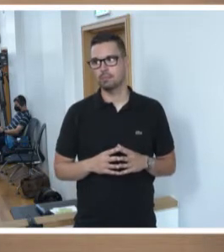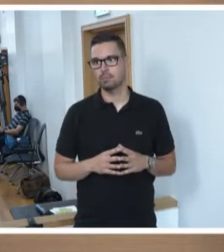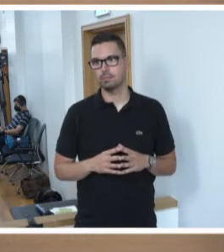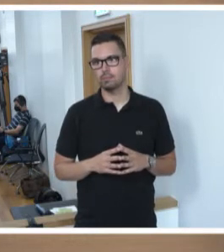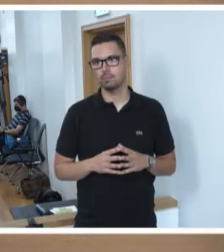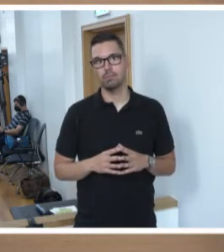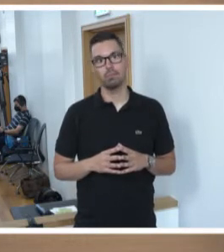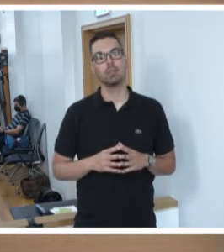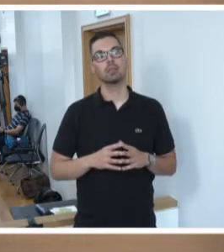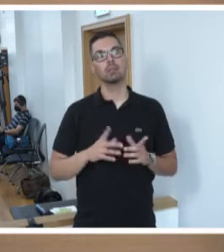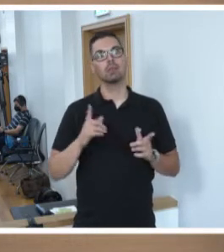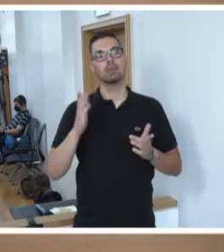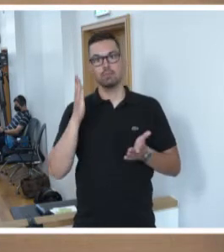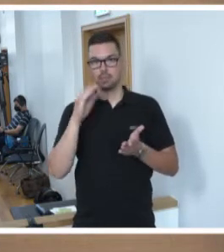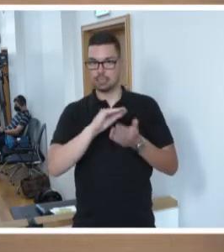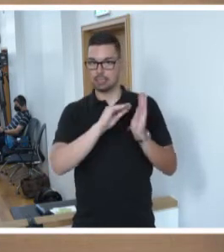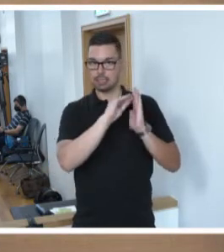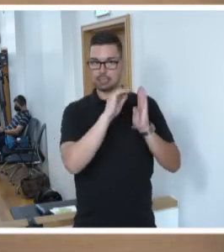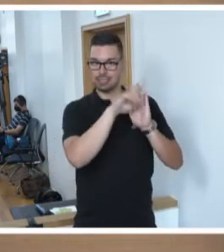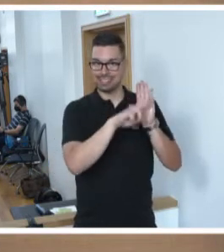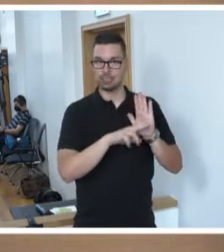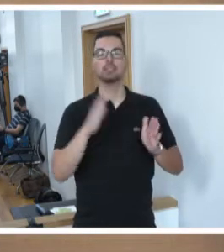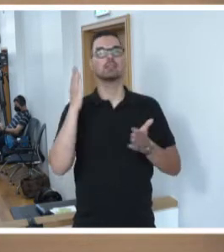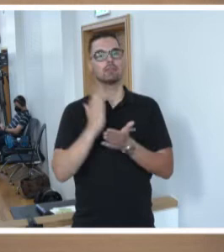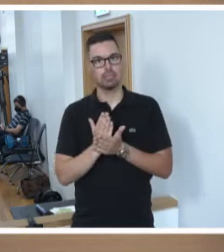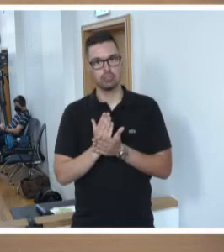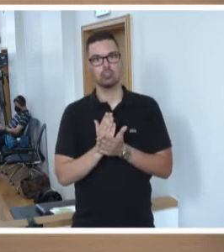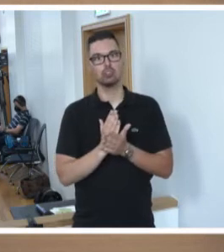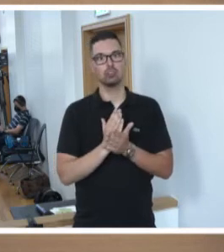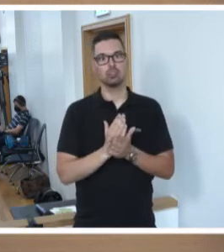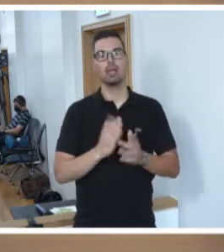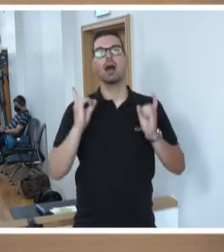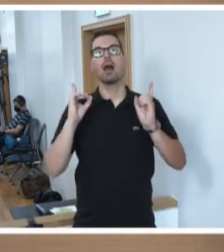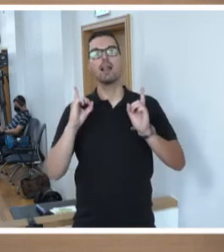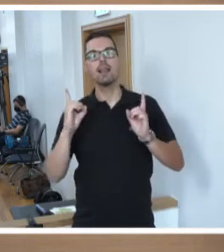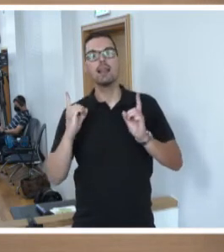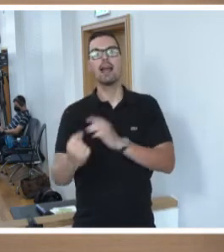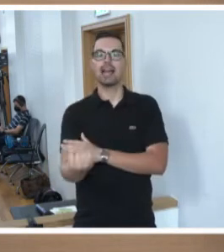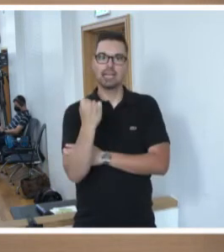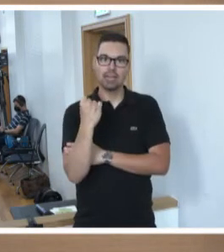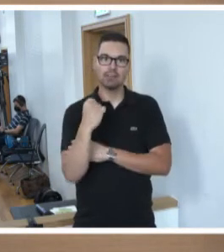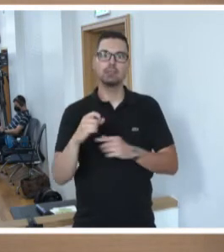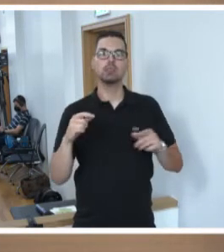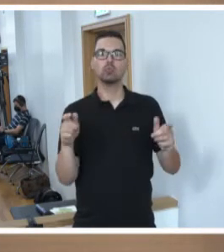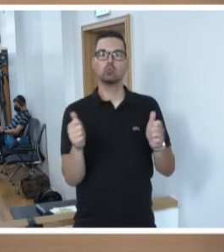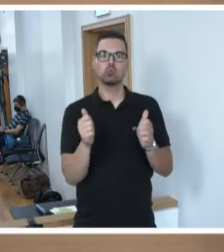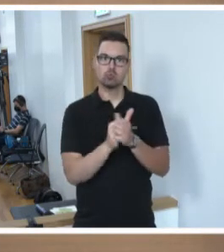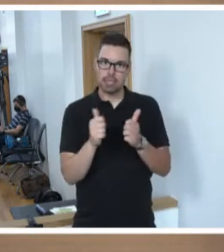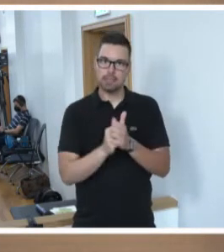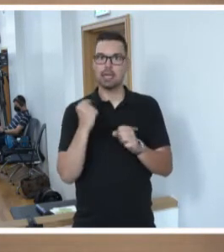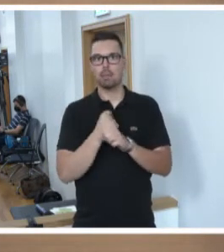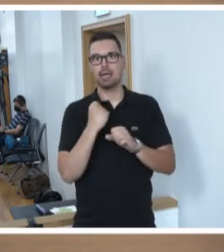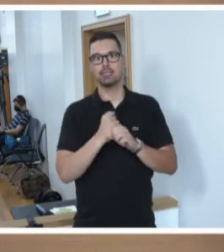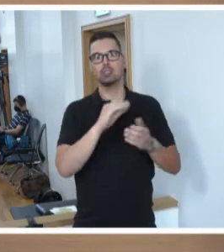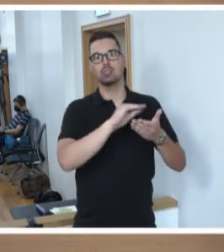Nach Verabschiedung dieses Gesetzes dürfen Lehrkräfte endlich gleichberechtigt mit der Schulsozialarbeit zusammenarbeiten. Und ich weiß